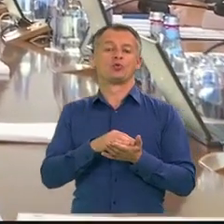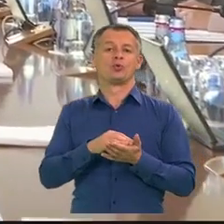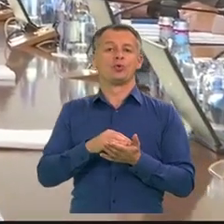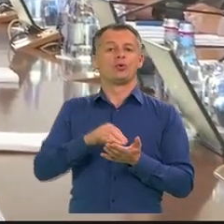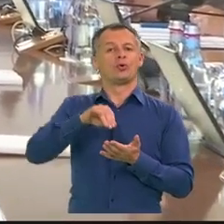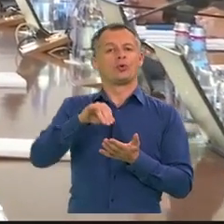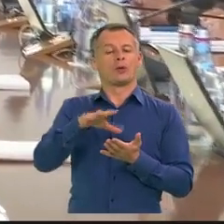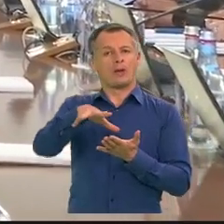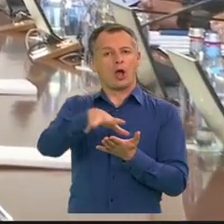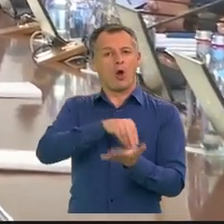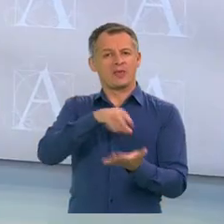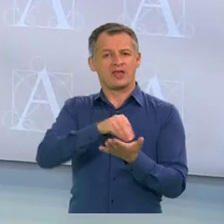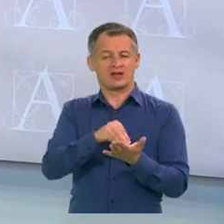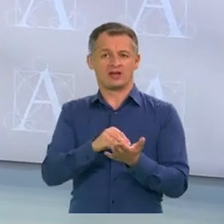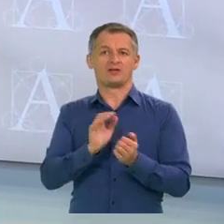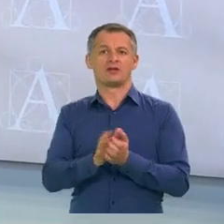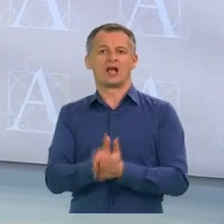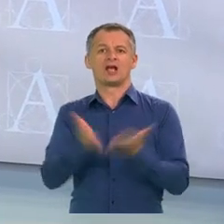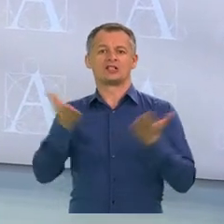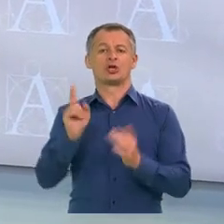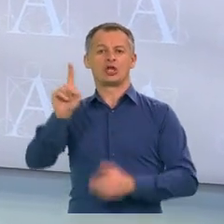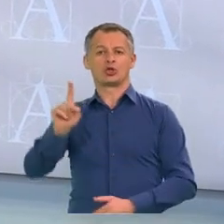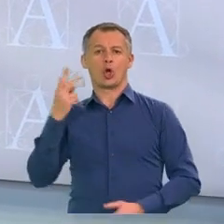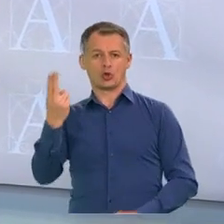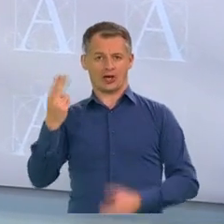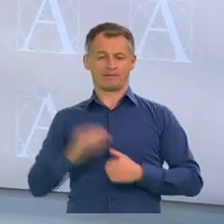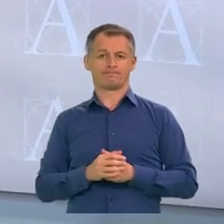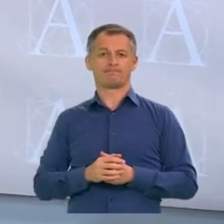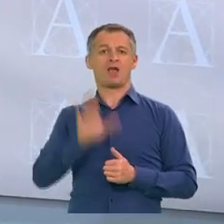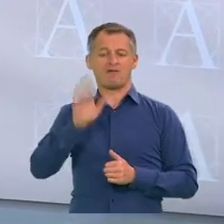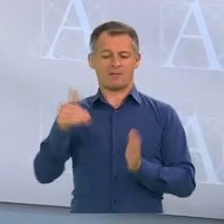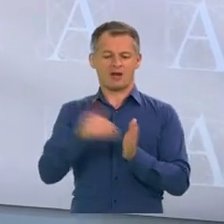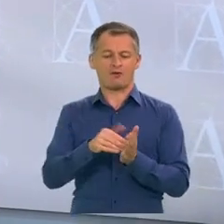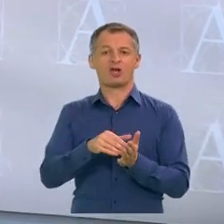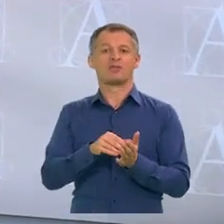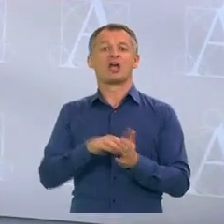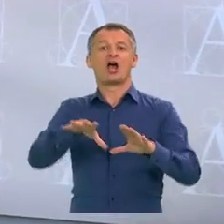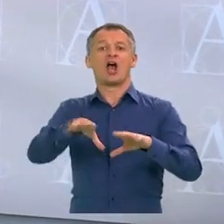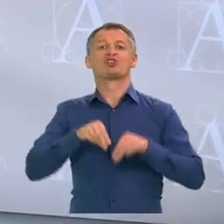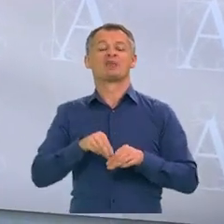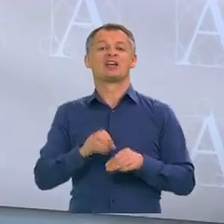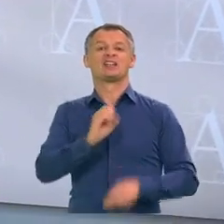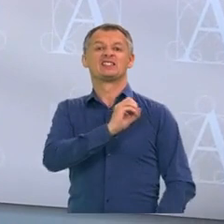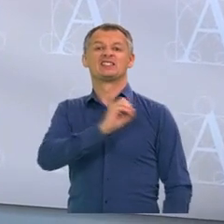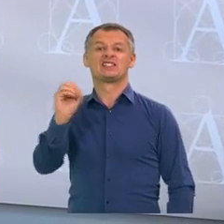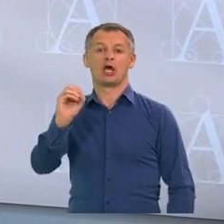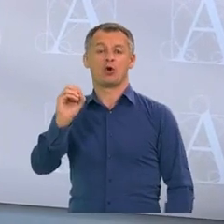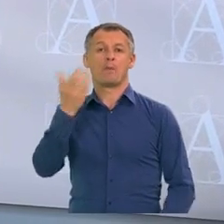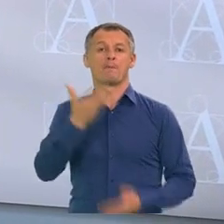plagiat în teza de doctorat. Avem nevoie de toleranță zero în